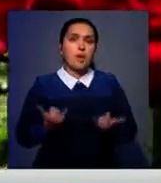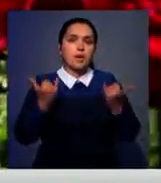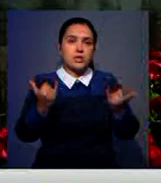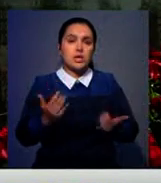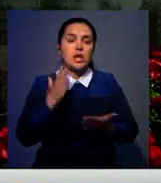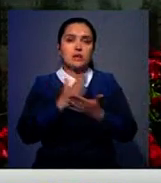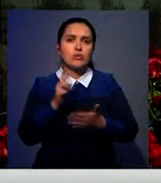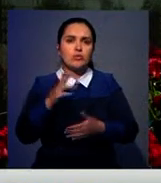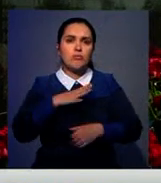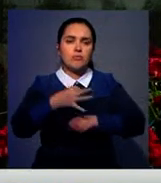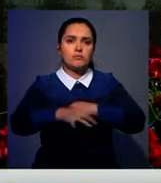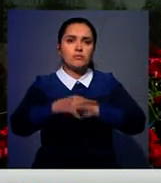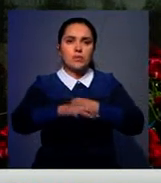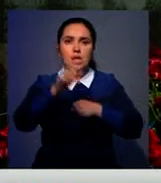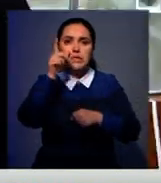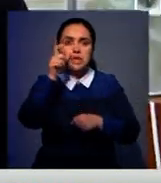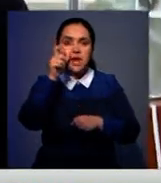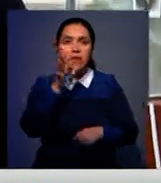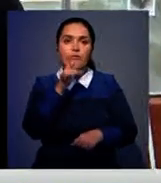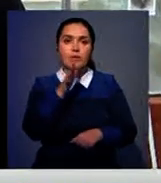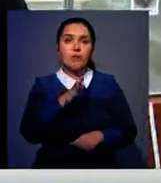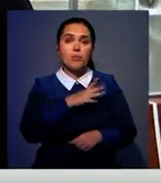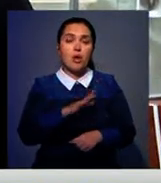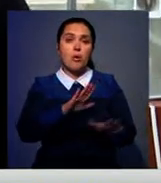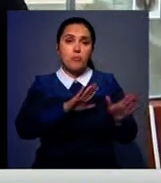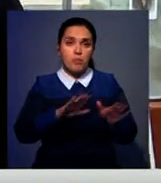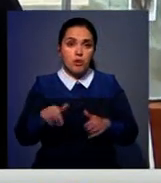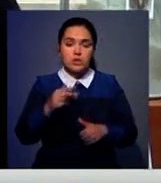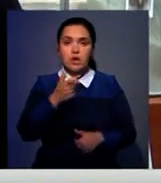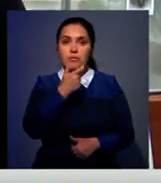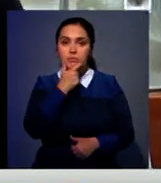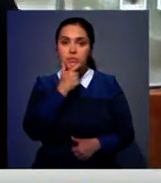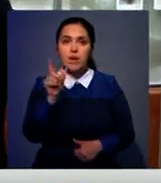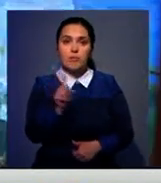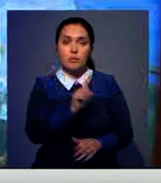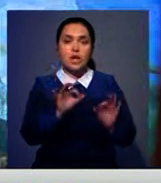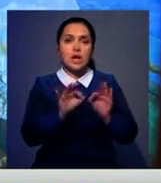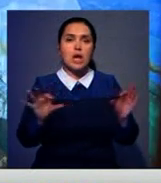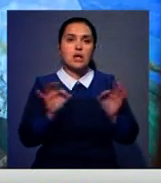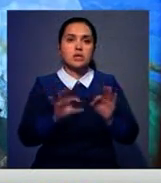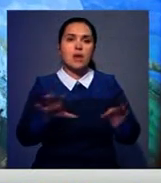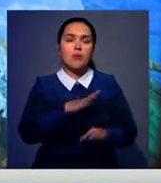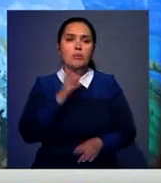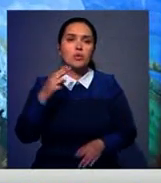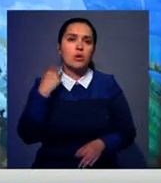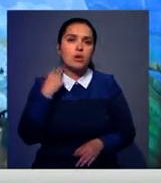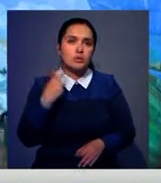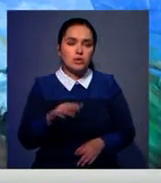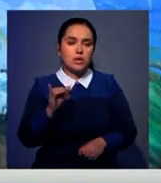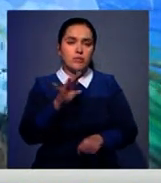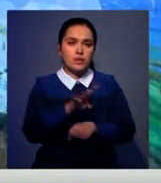почтили память жертв политических репрессий. После осмотрели музейную экспозицию, рассказывающую о судьбе сужденных и